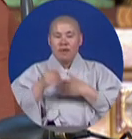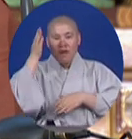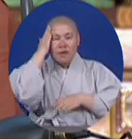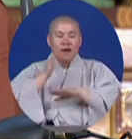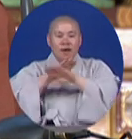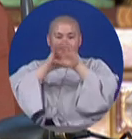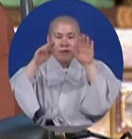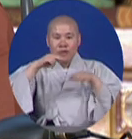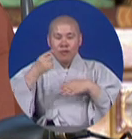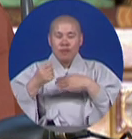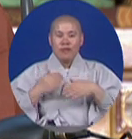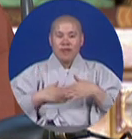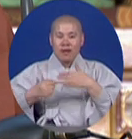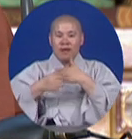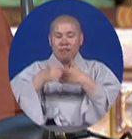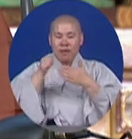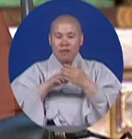이 말이에요.